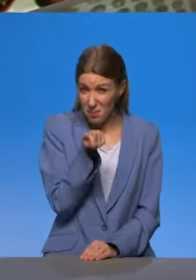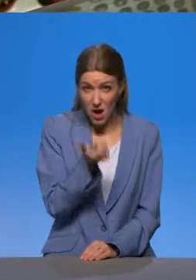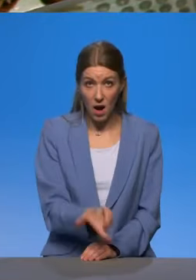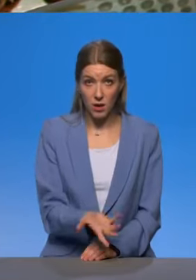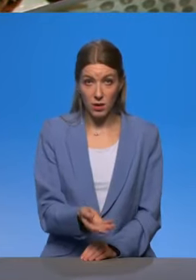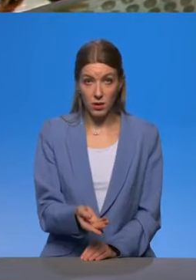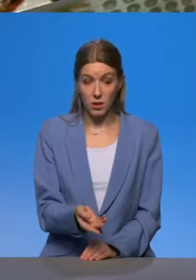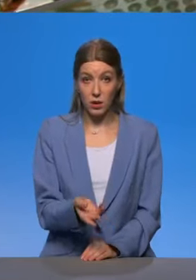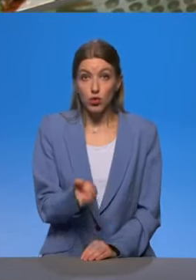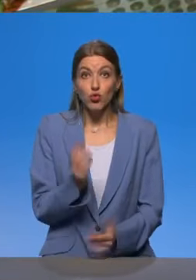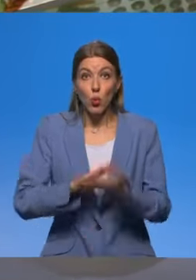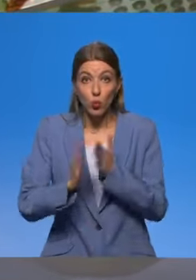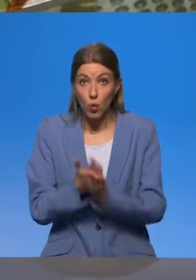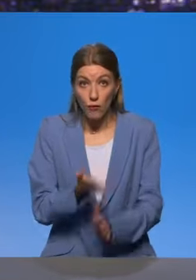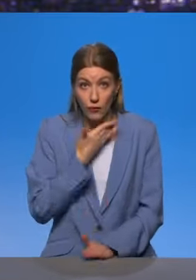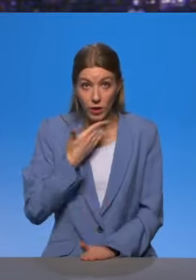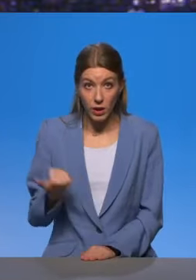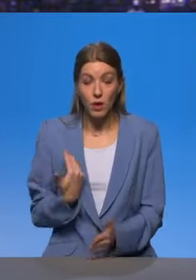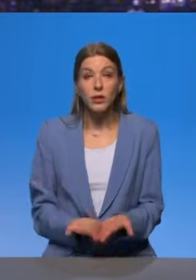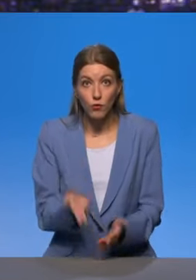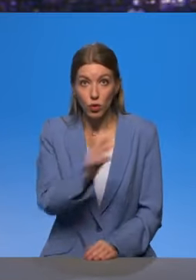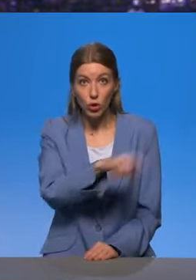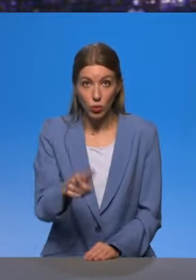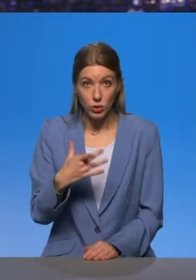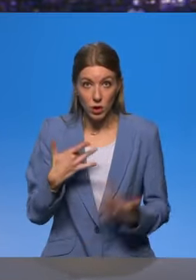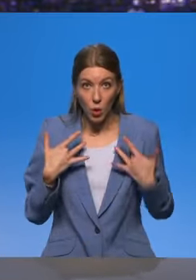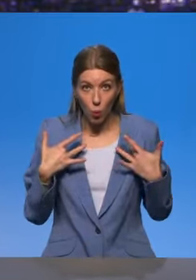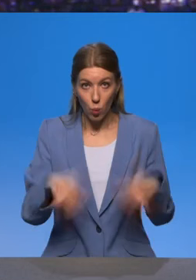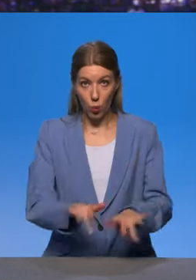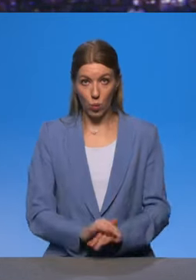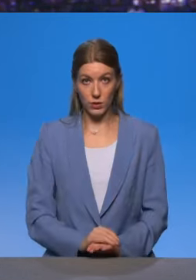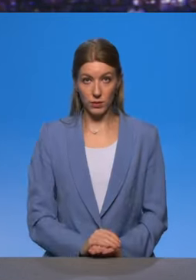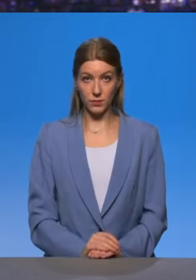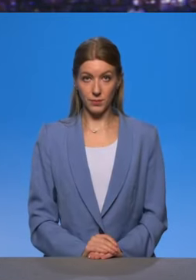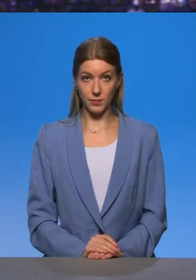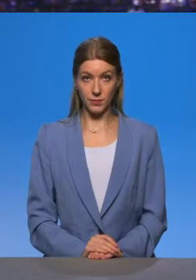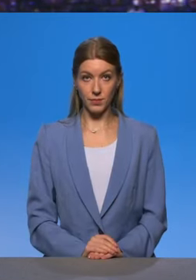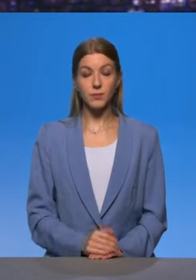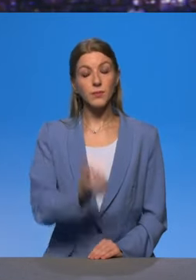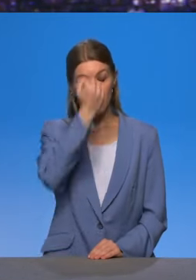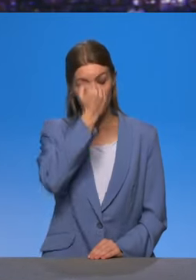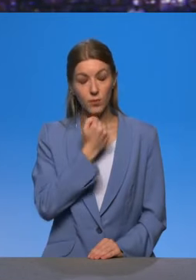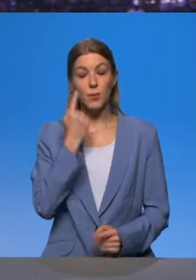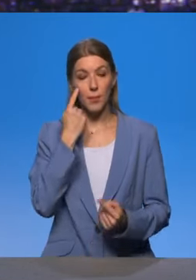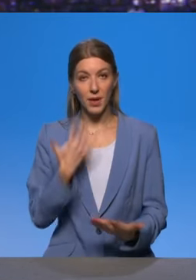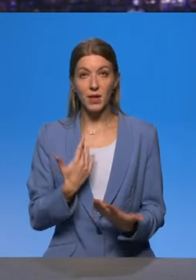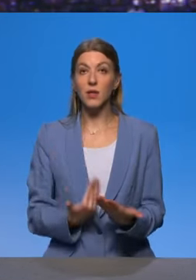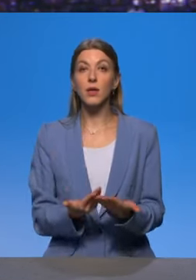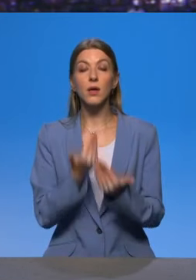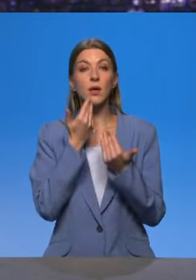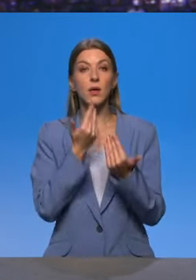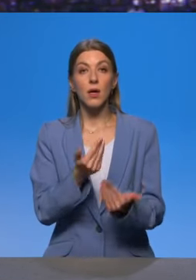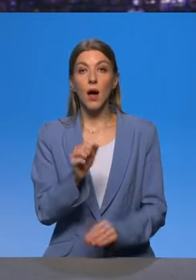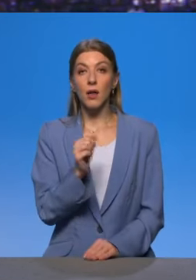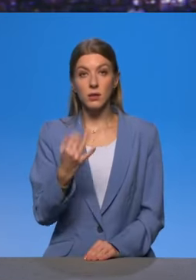видят, да. Еще условий нет. Вот люди уходят. Понятно, Наталья, да, спасибо. Алексей, скажите, а вот вы